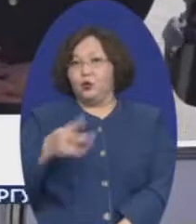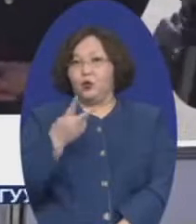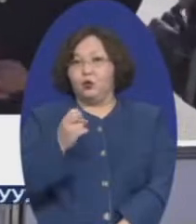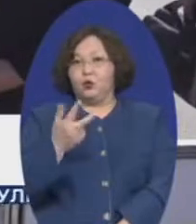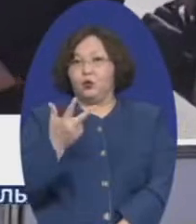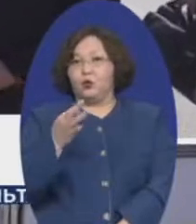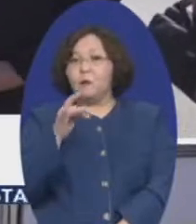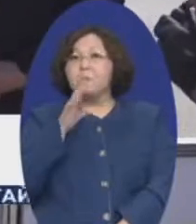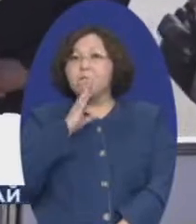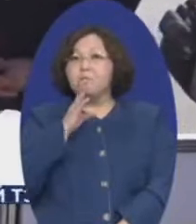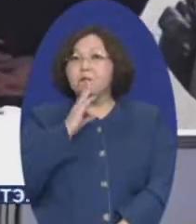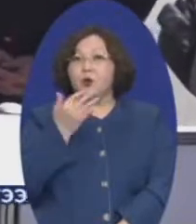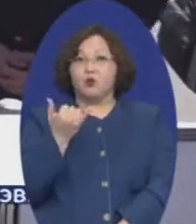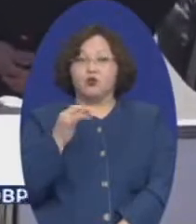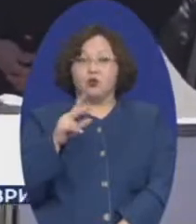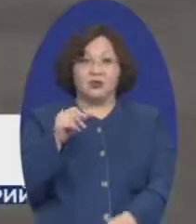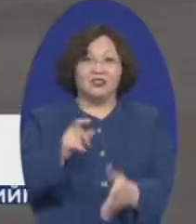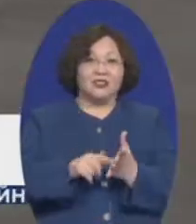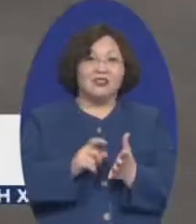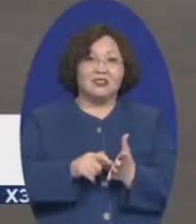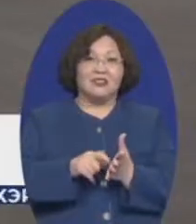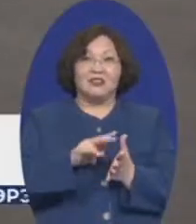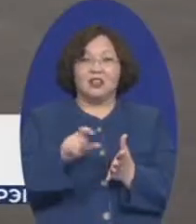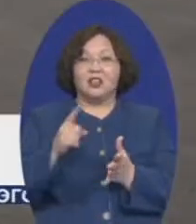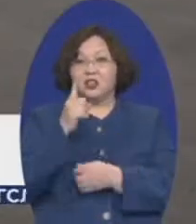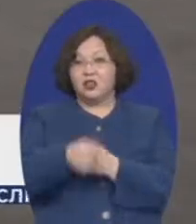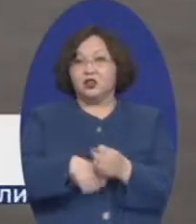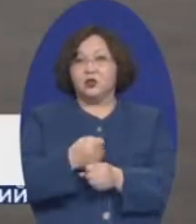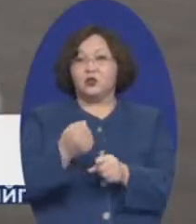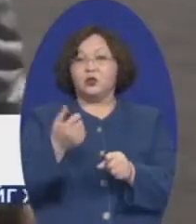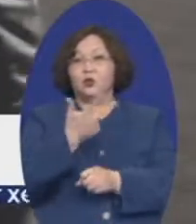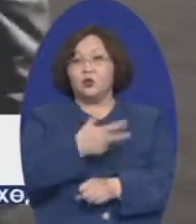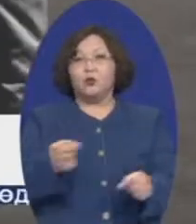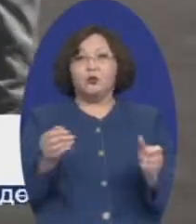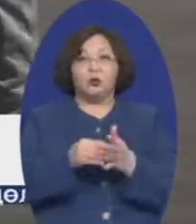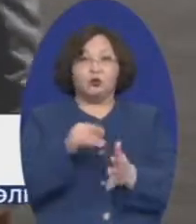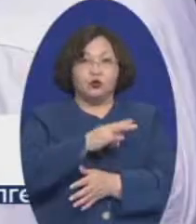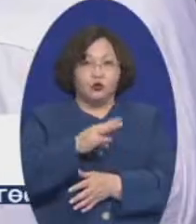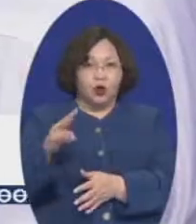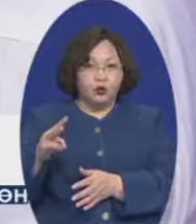улс 2030 гэхэд ус төрөгчийн хэрэглээг жилд 300